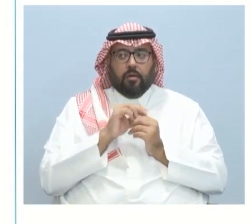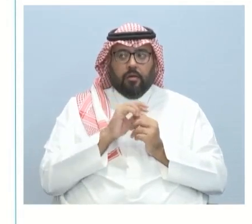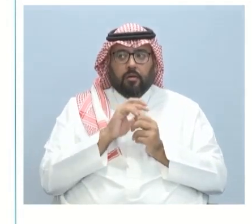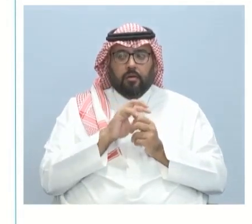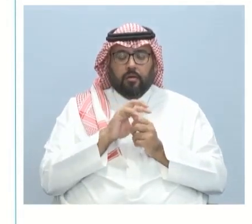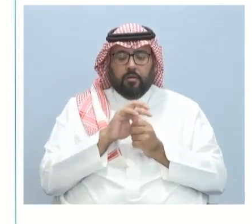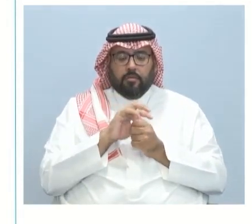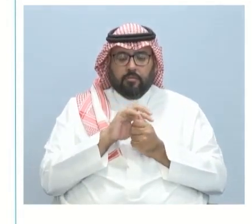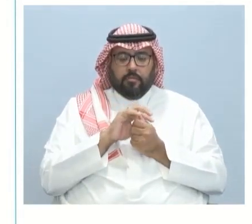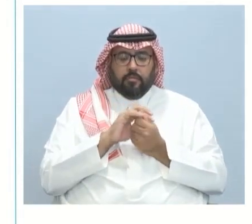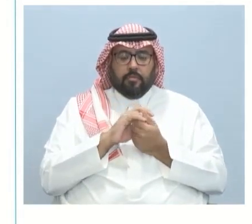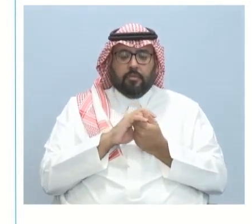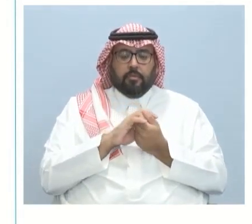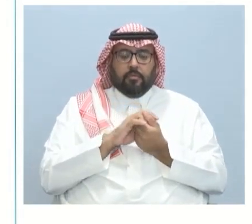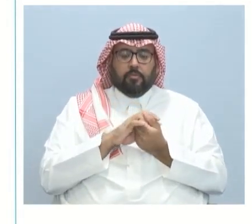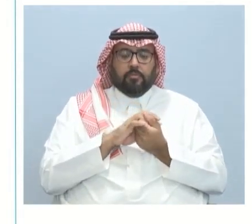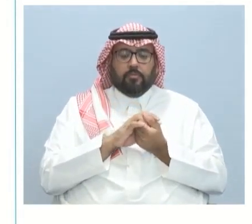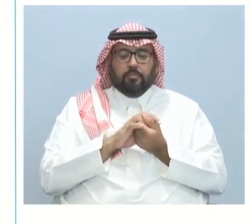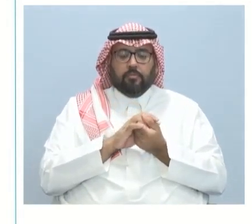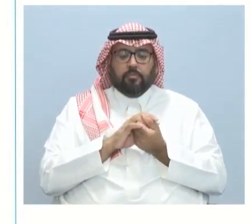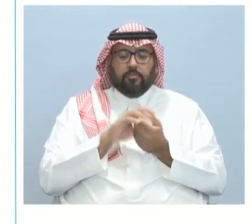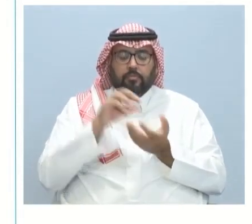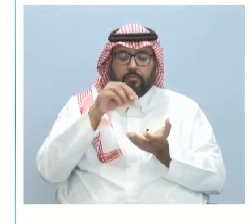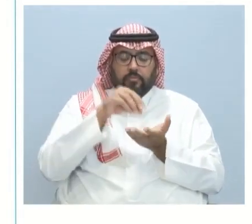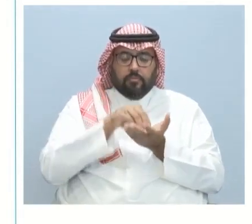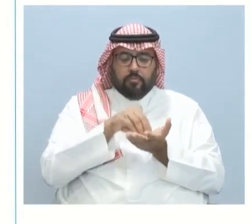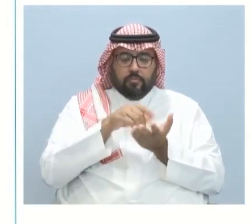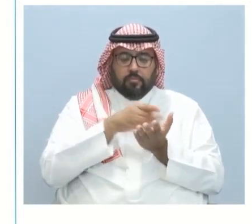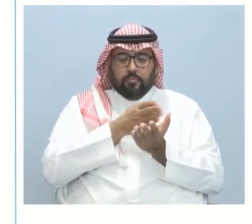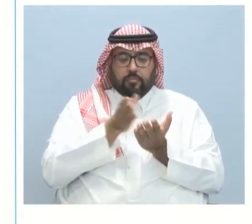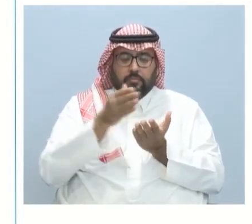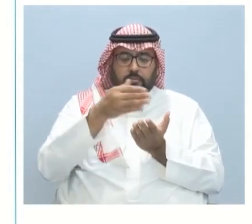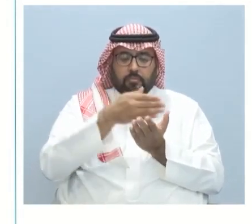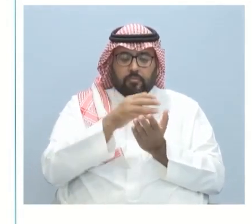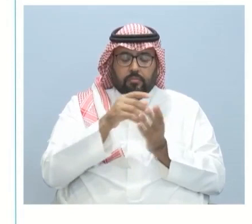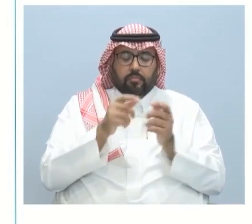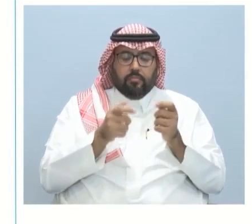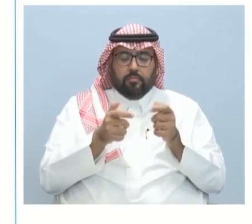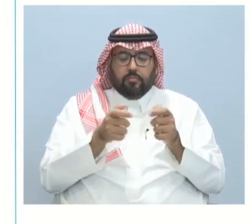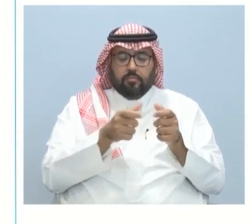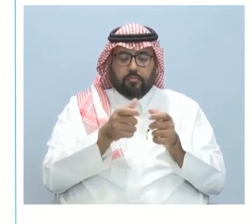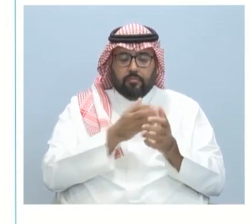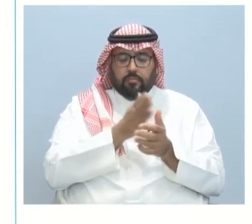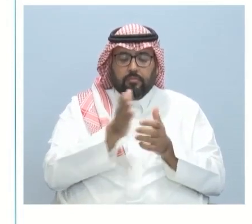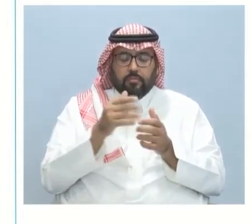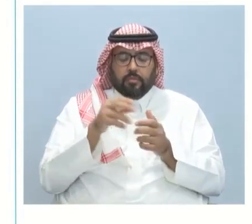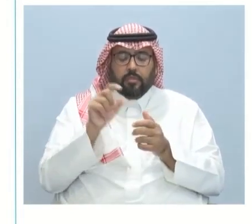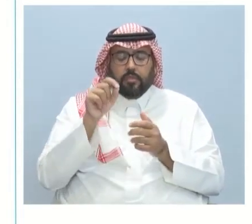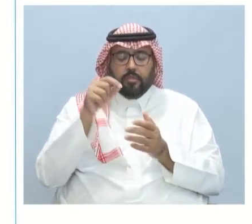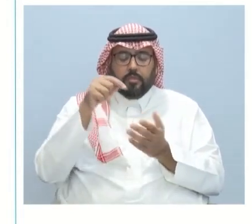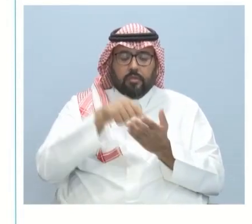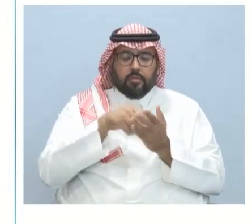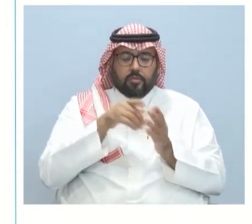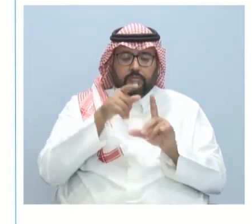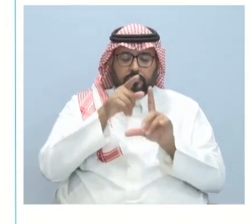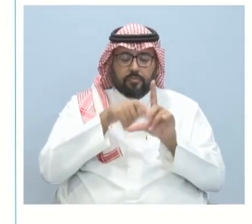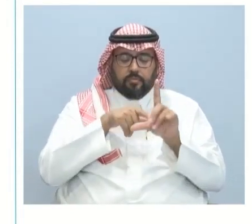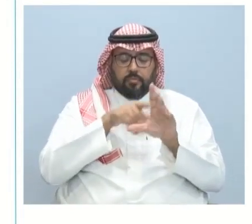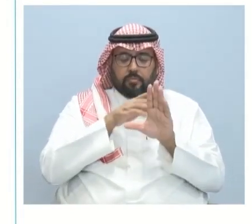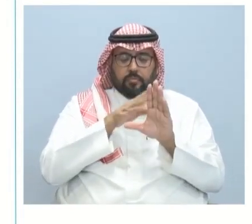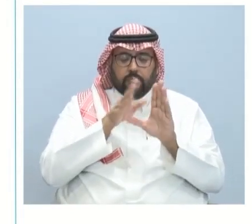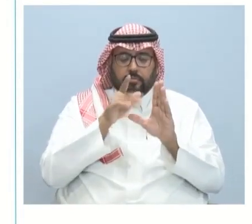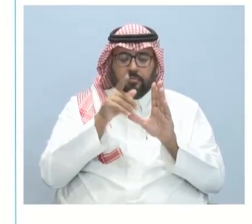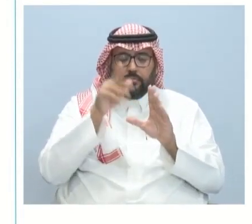هنا يمكن تحديد موقع او لوكيشن الروبوت الافترا راضي على المحورين اكس وواي من لوحه التحكم